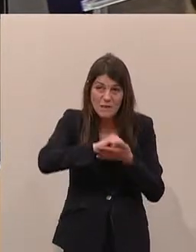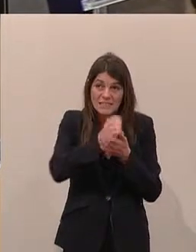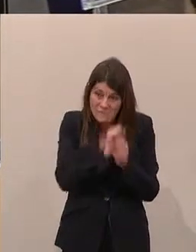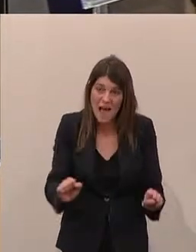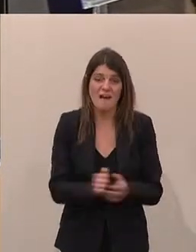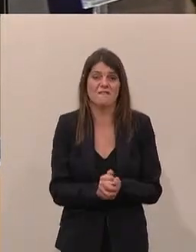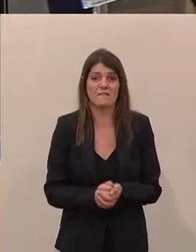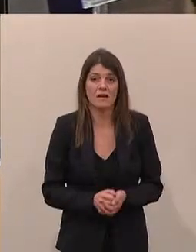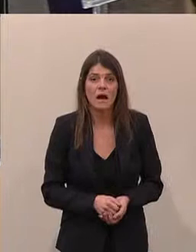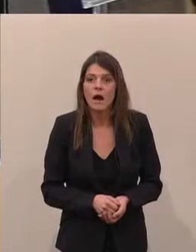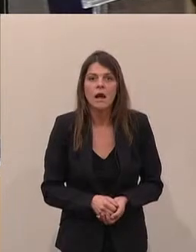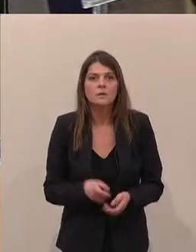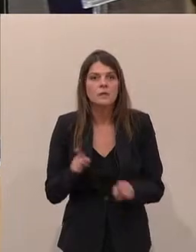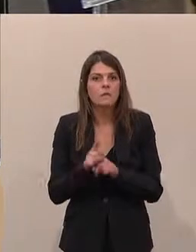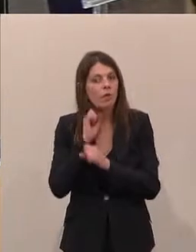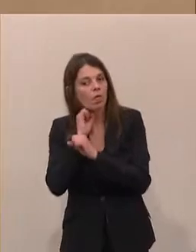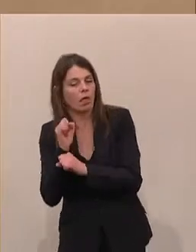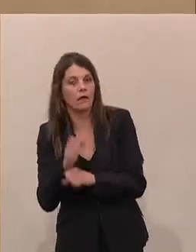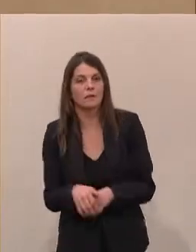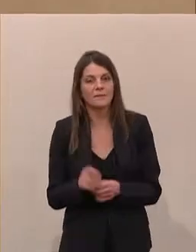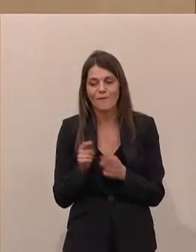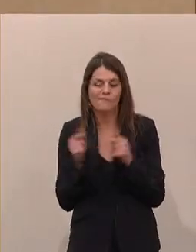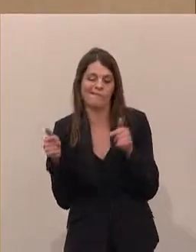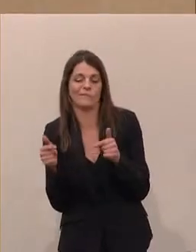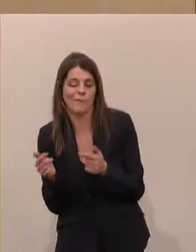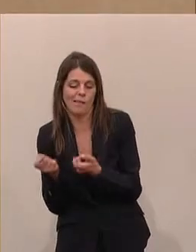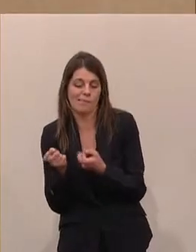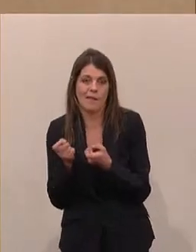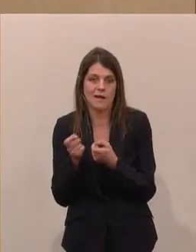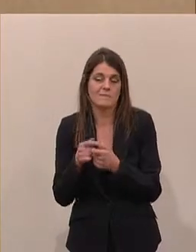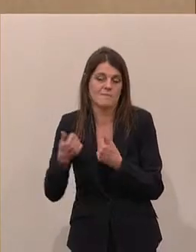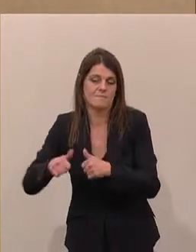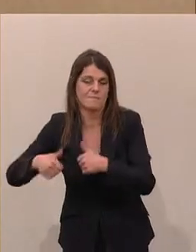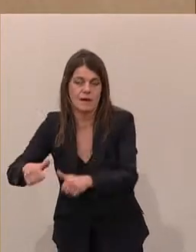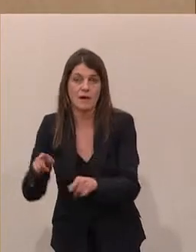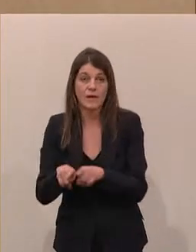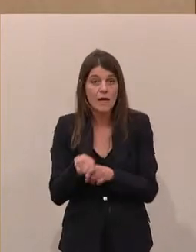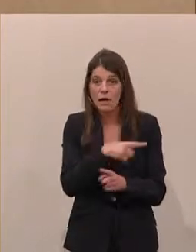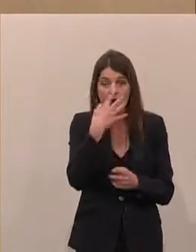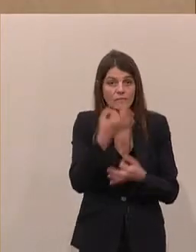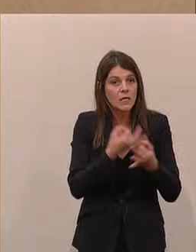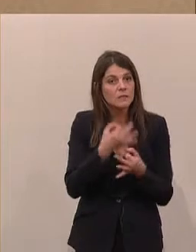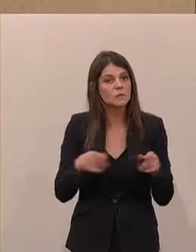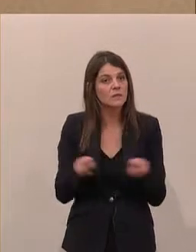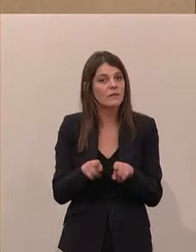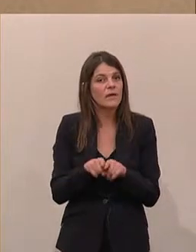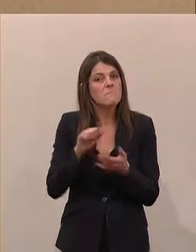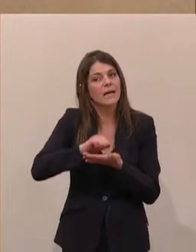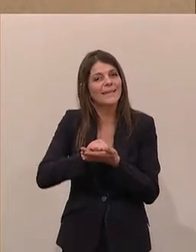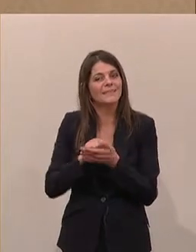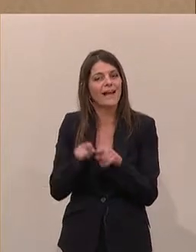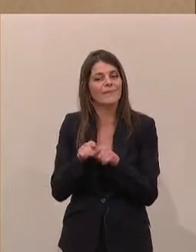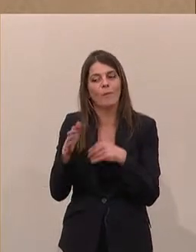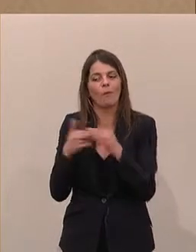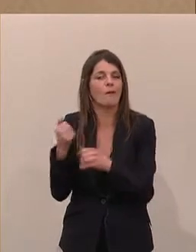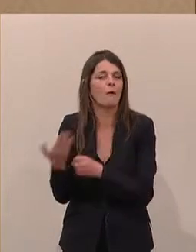vor. Das ist Gängelung, das ist Anfüttern, das ist Drangsalieren und das ist versuchtes Gleichschalten der Presse. Und